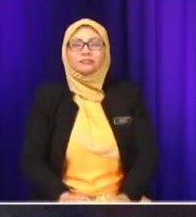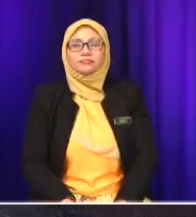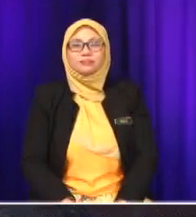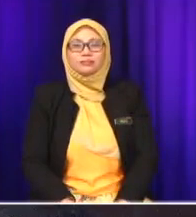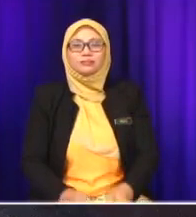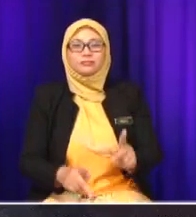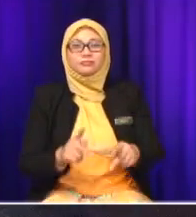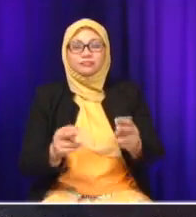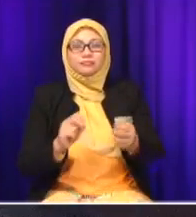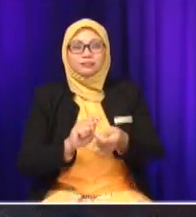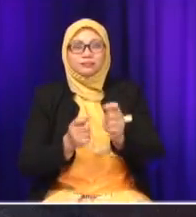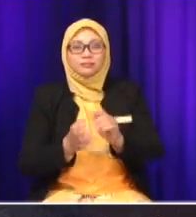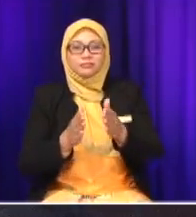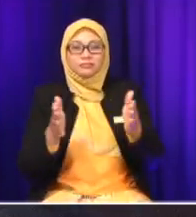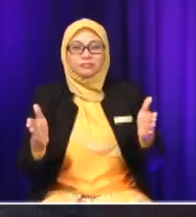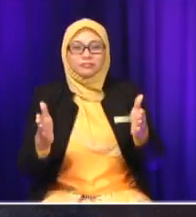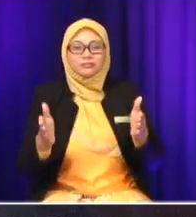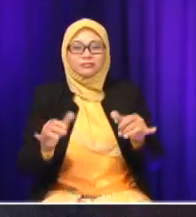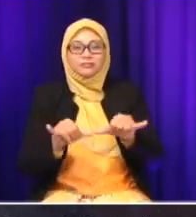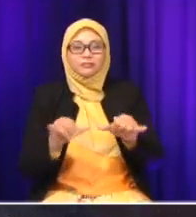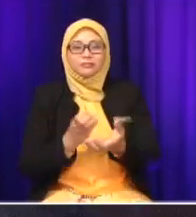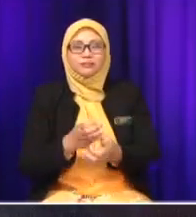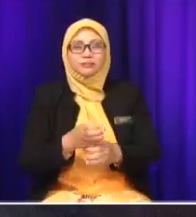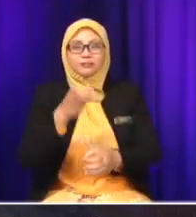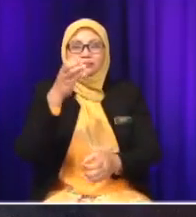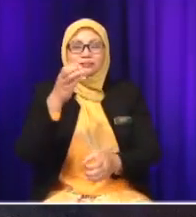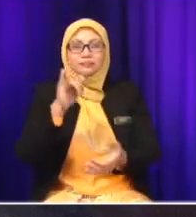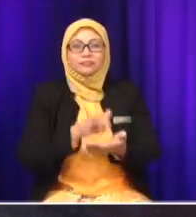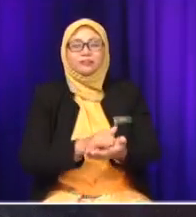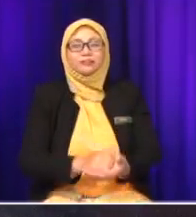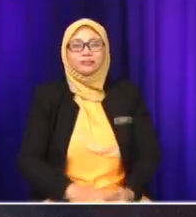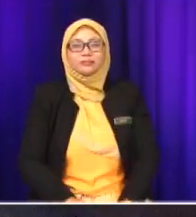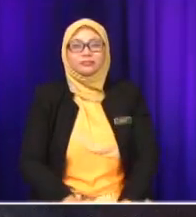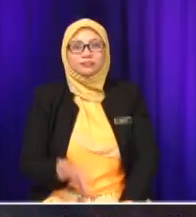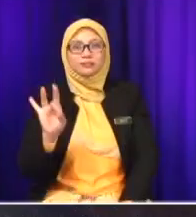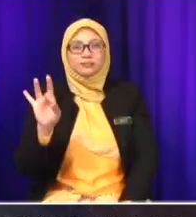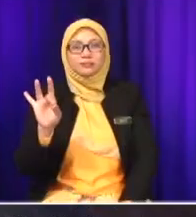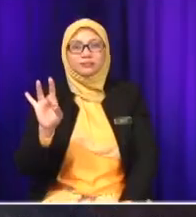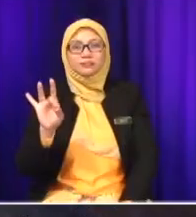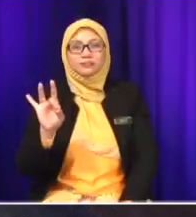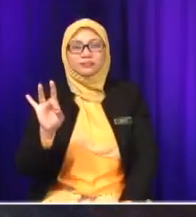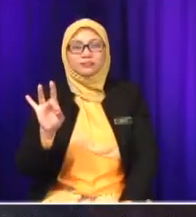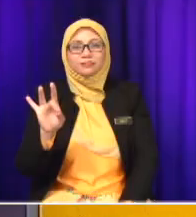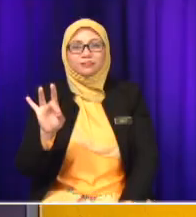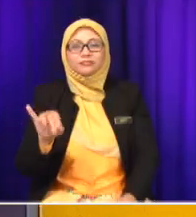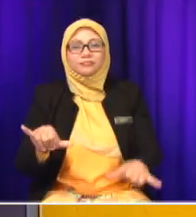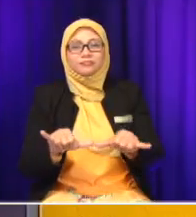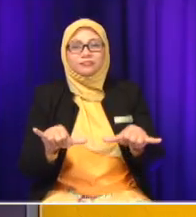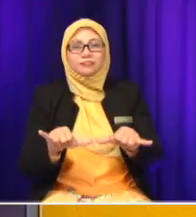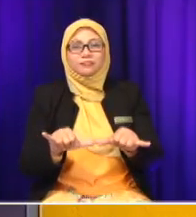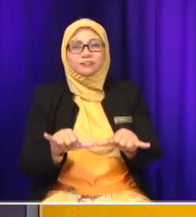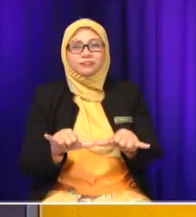besarkan saiz silinder tersebut oke yang kelap kita meng serv